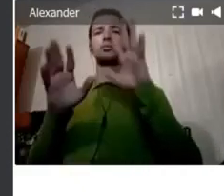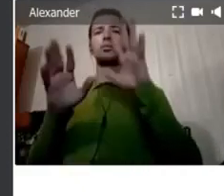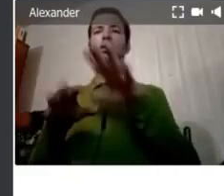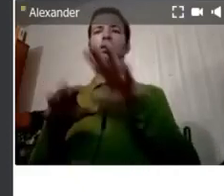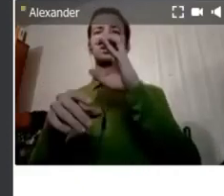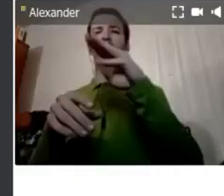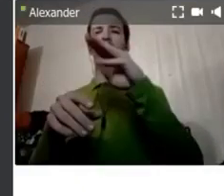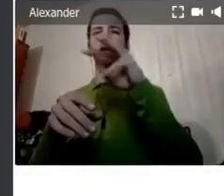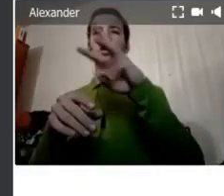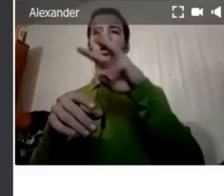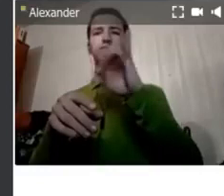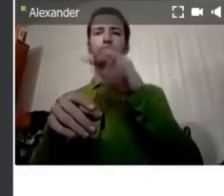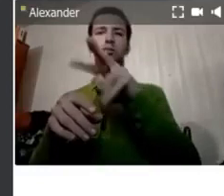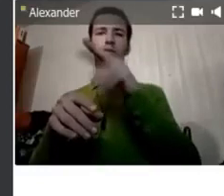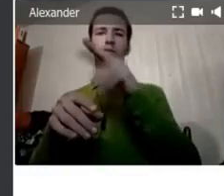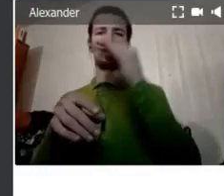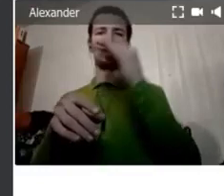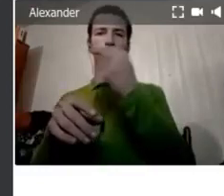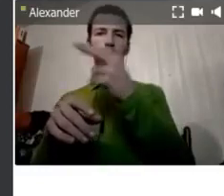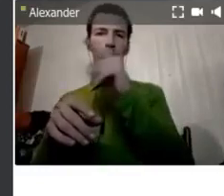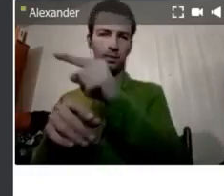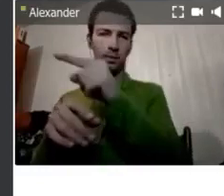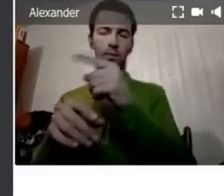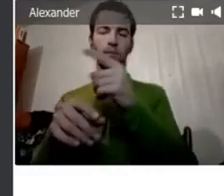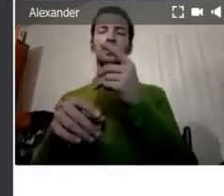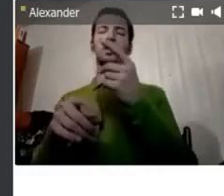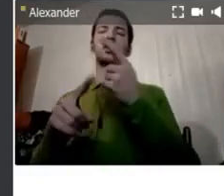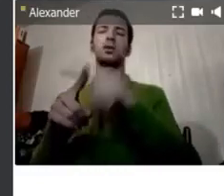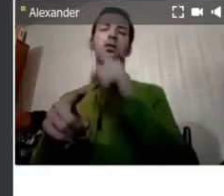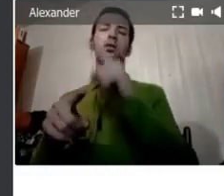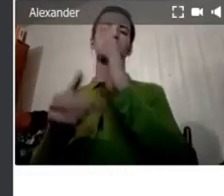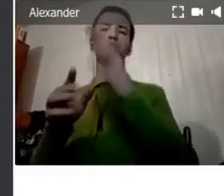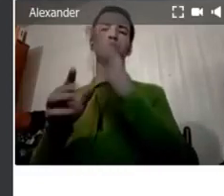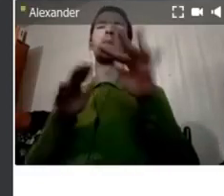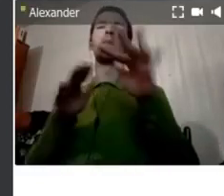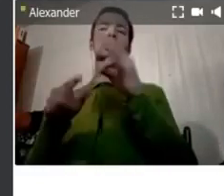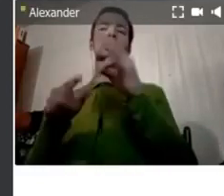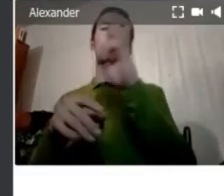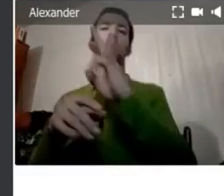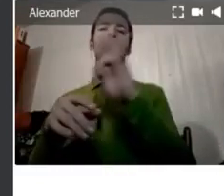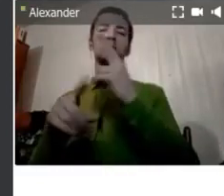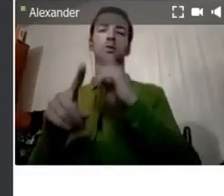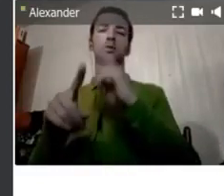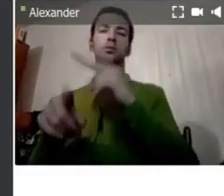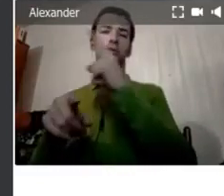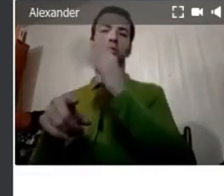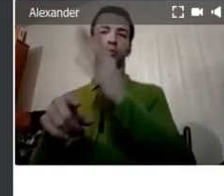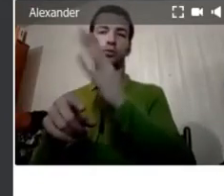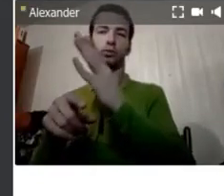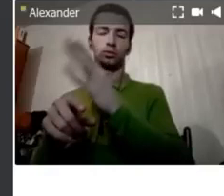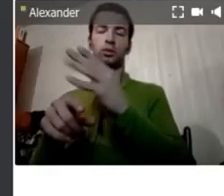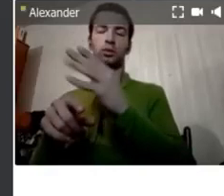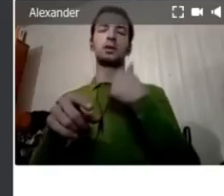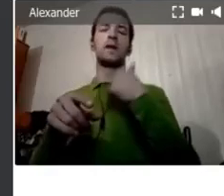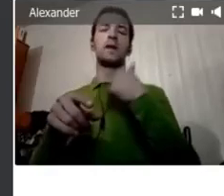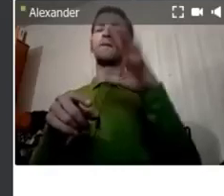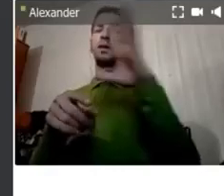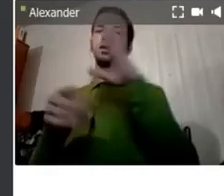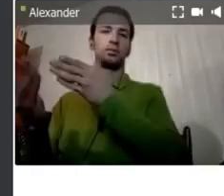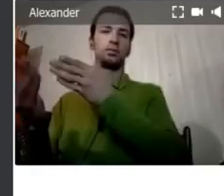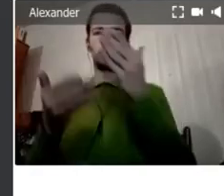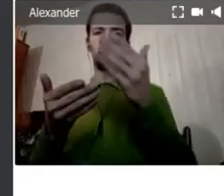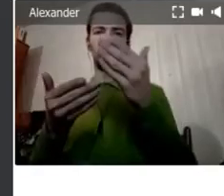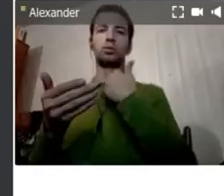будем рады видеть всех вас, уважаемые коллеги, на мероприятии в Турции. Завод Nadir, я вам сейчас покажу